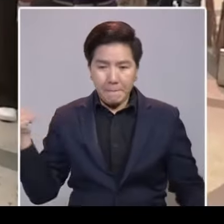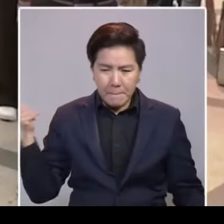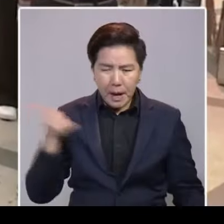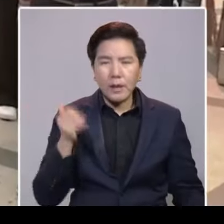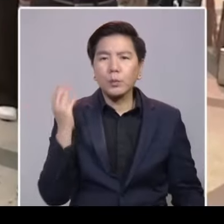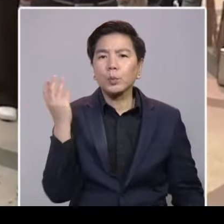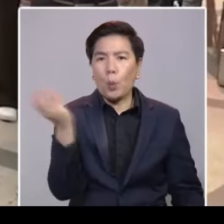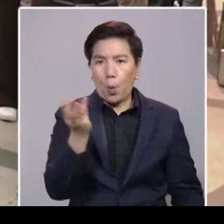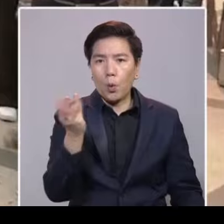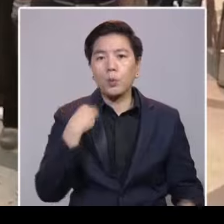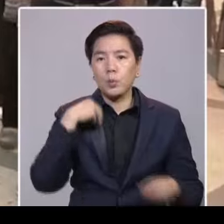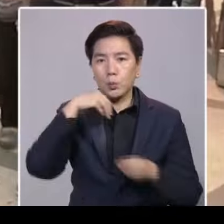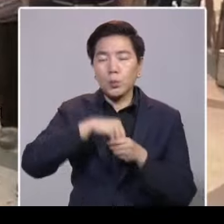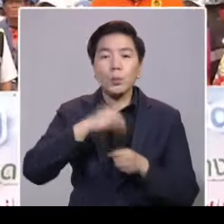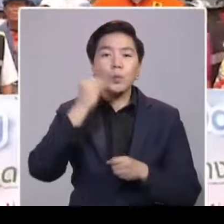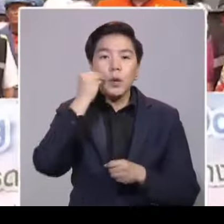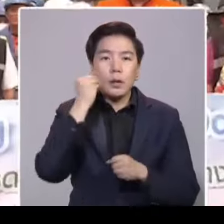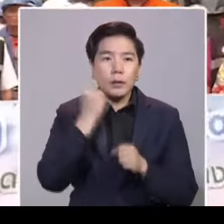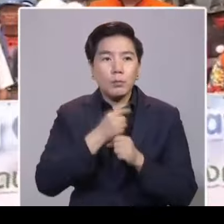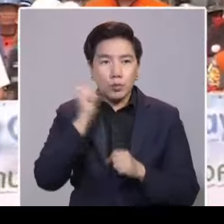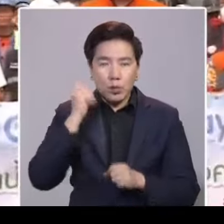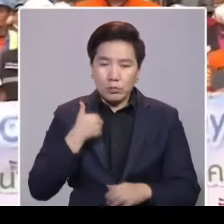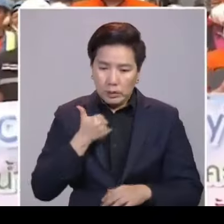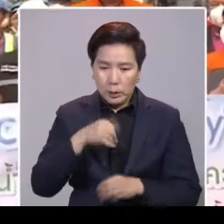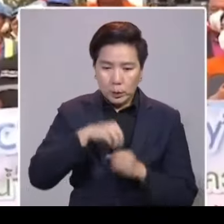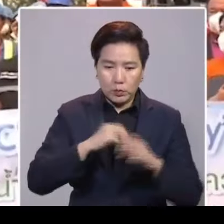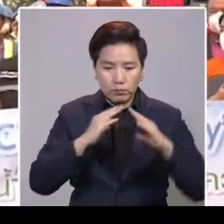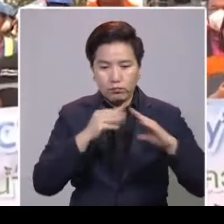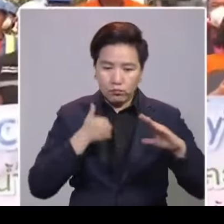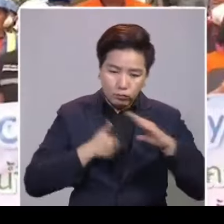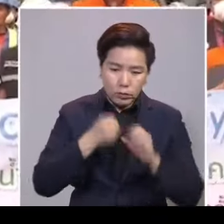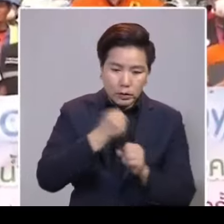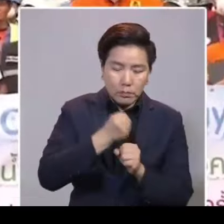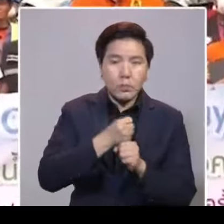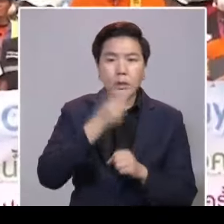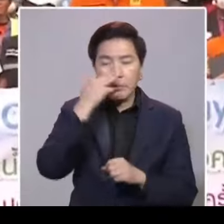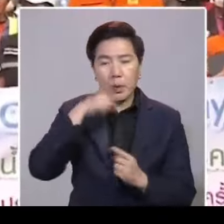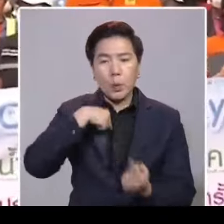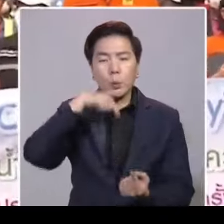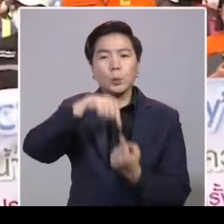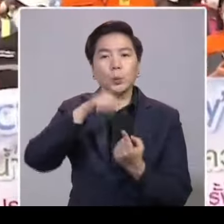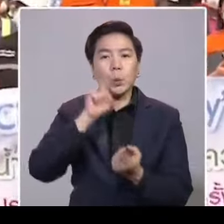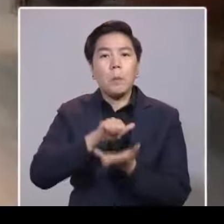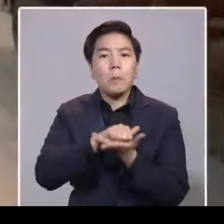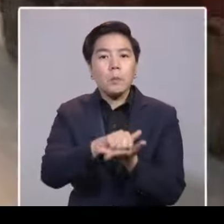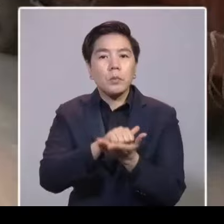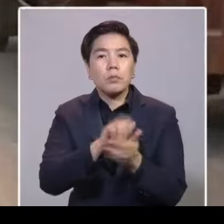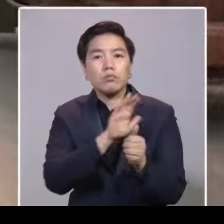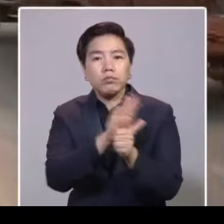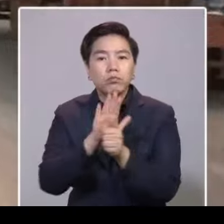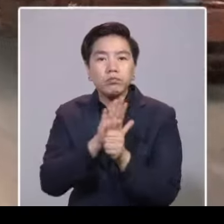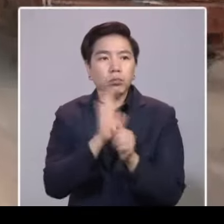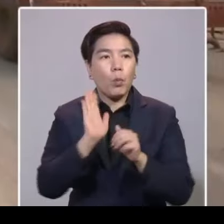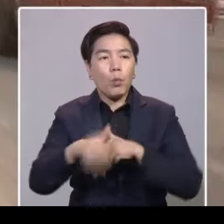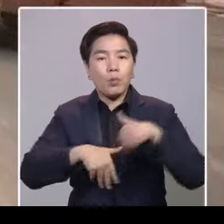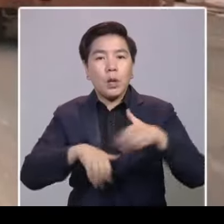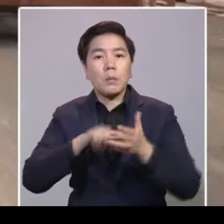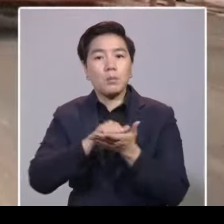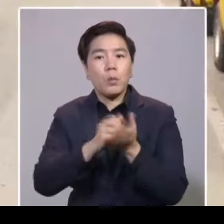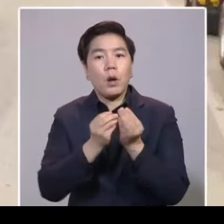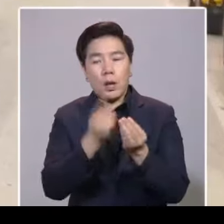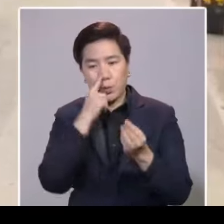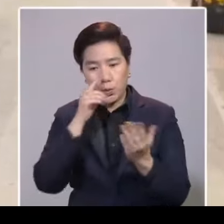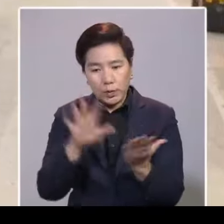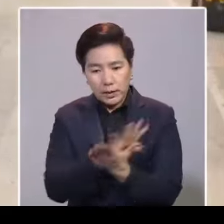านบางตาครัแต่ก็ยัคงมีบางส่วนที่ตองมาทำงานป้างปกติเพราวาเป็จดที่อำนวยความสะดวกันให้บริการประชาชน